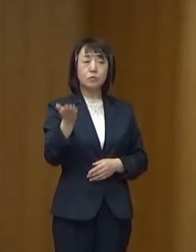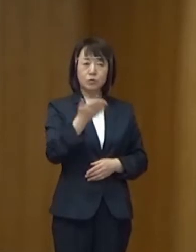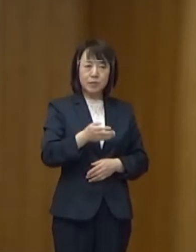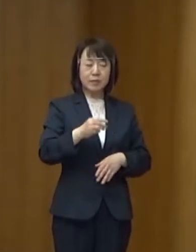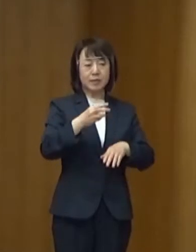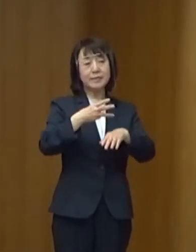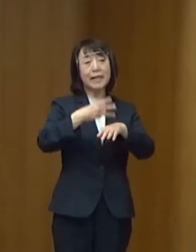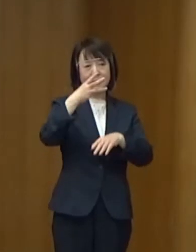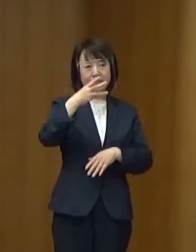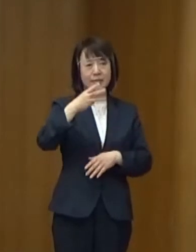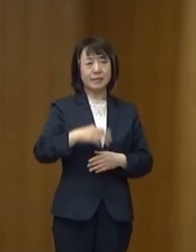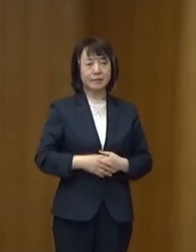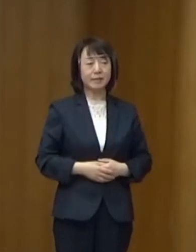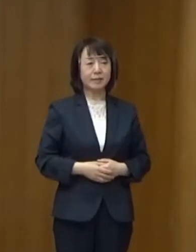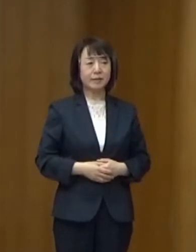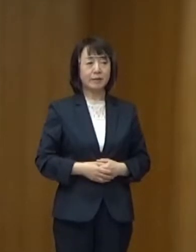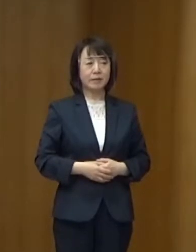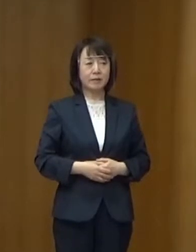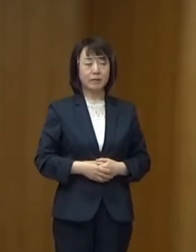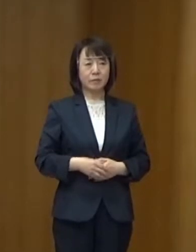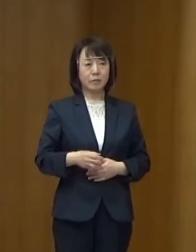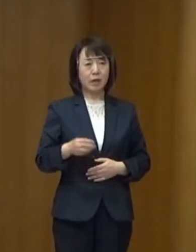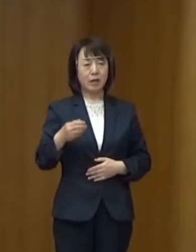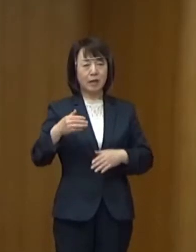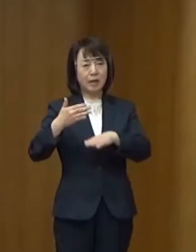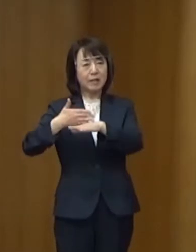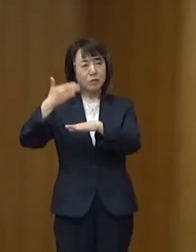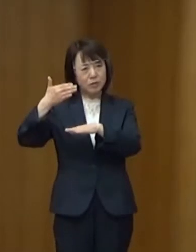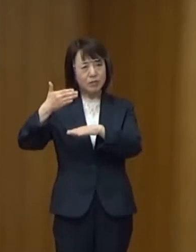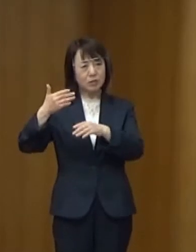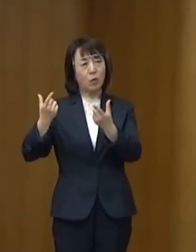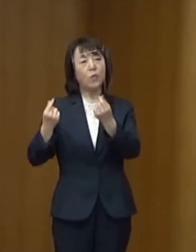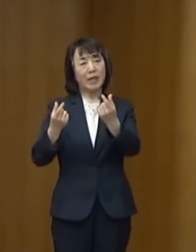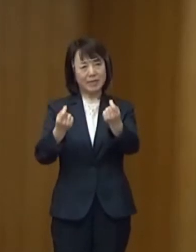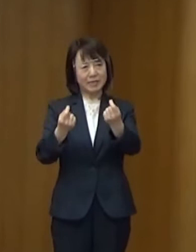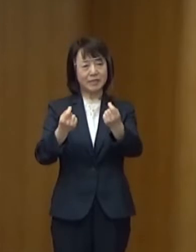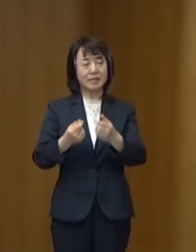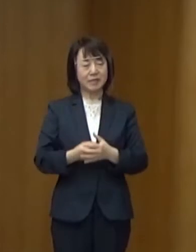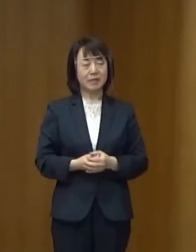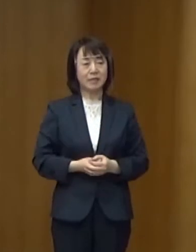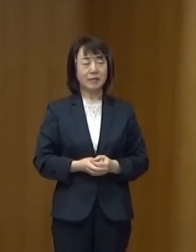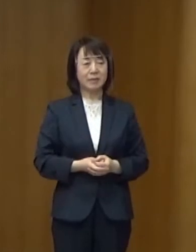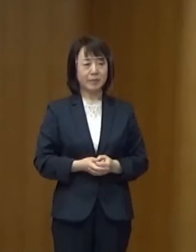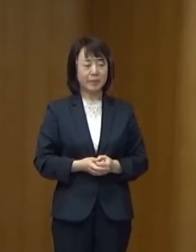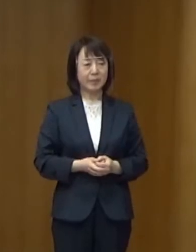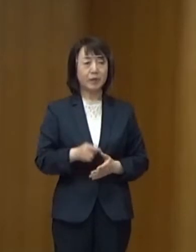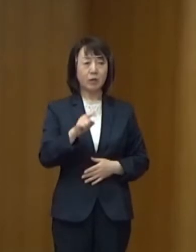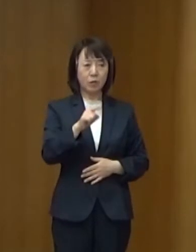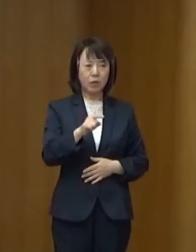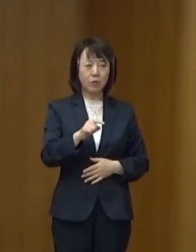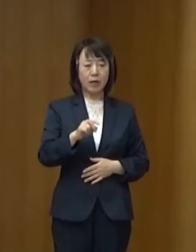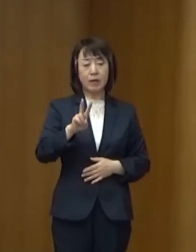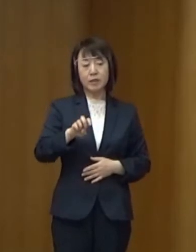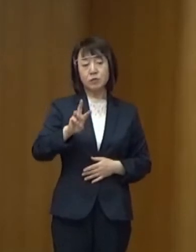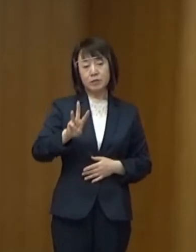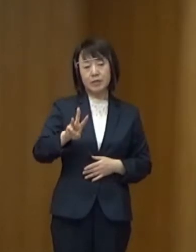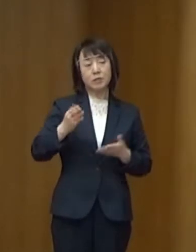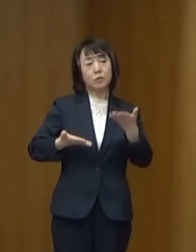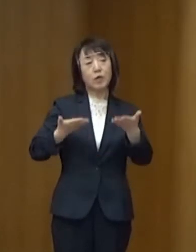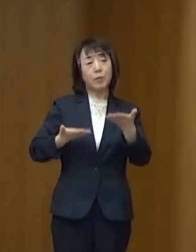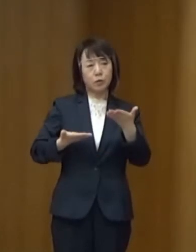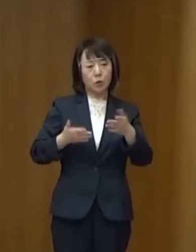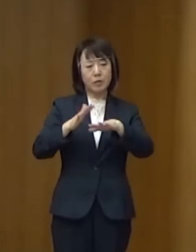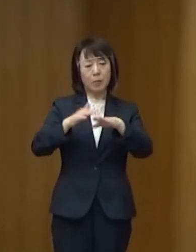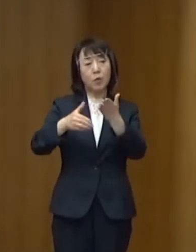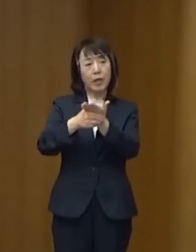15時でありますが、9時とほぼ同様の傾向になっています。こちらはですね、23日比で見ますと